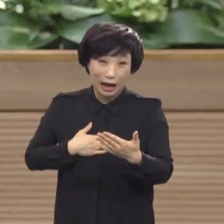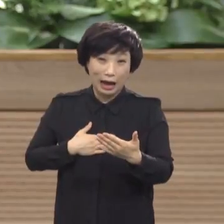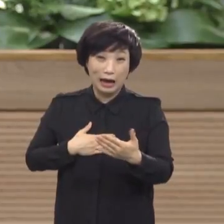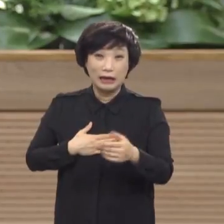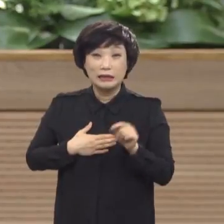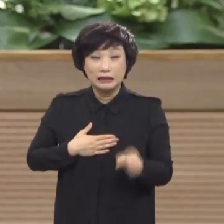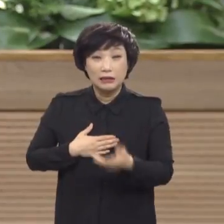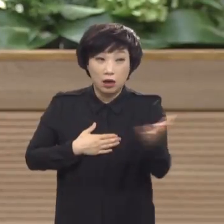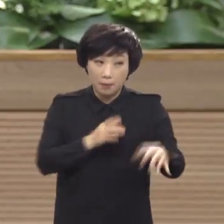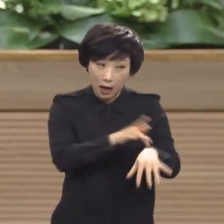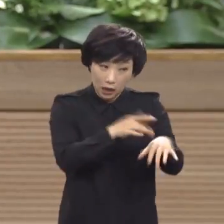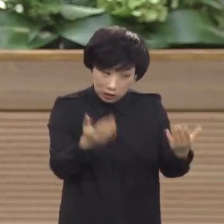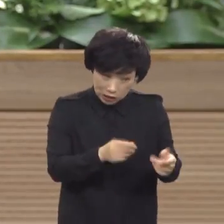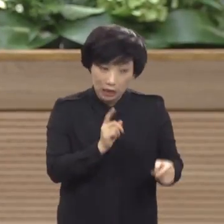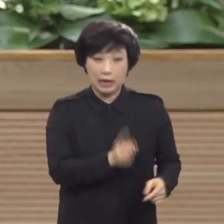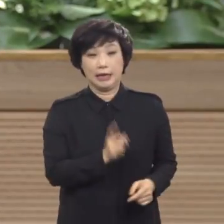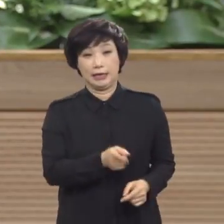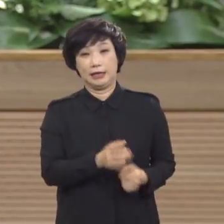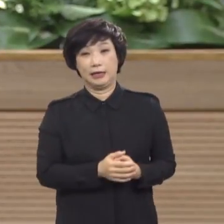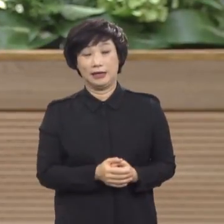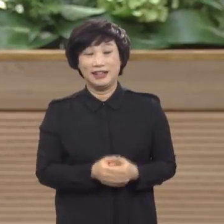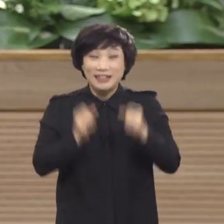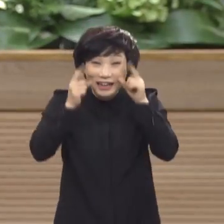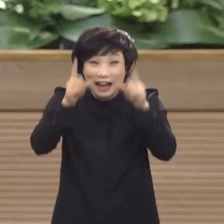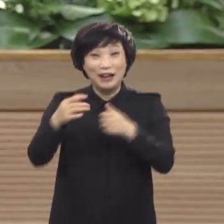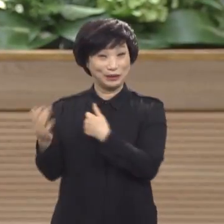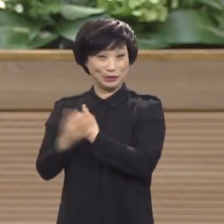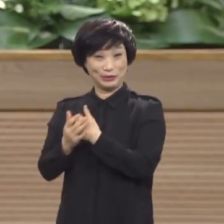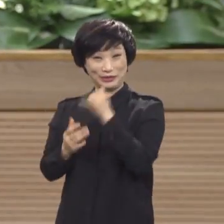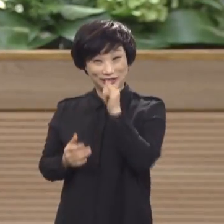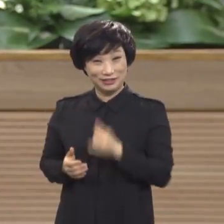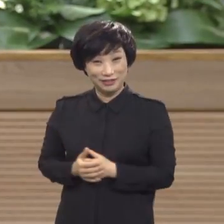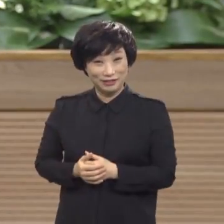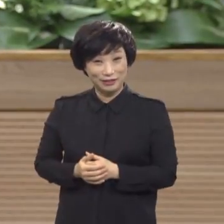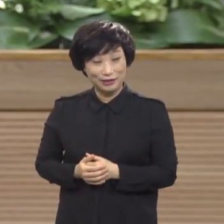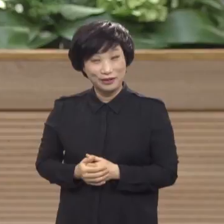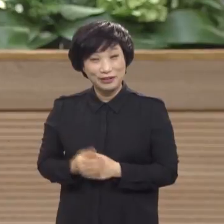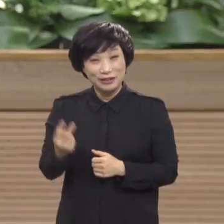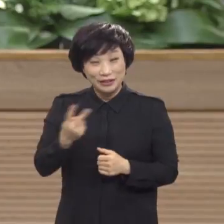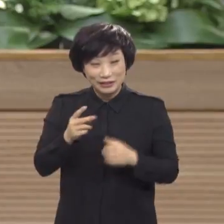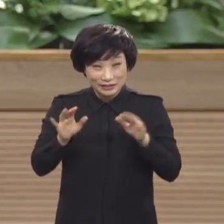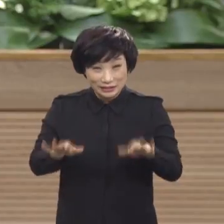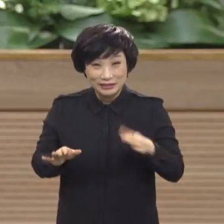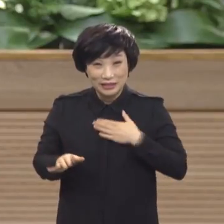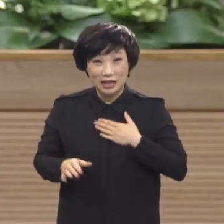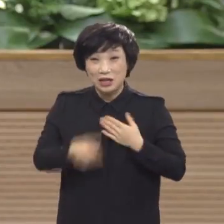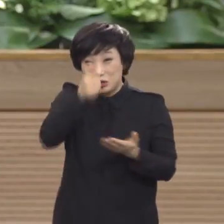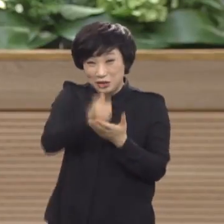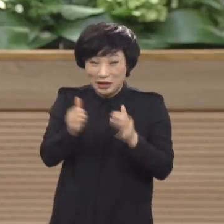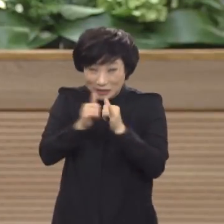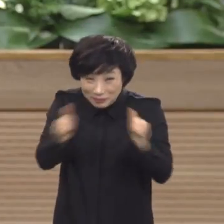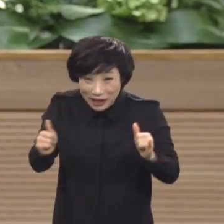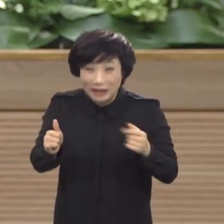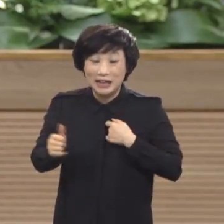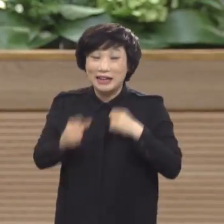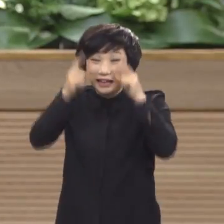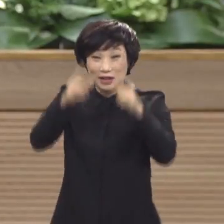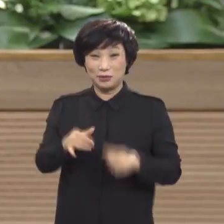이 마귀라는 놈이 그런 놈이다 깨닫게 했어. 그리고 나는 죄인이다 깨닫게